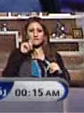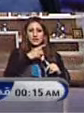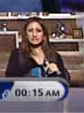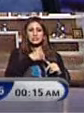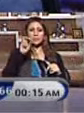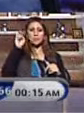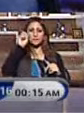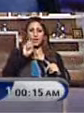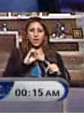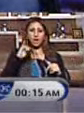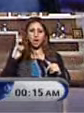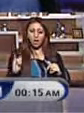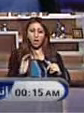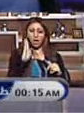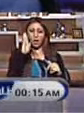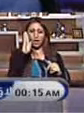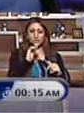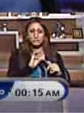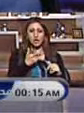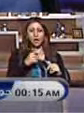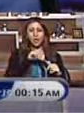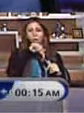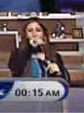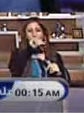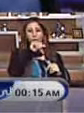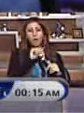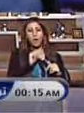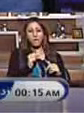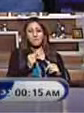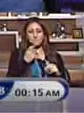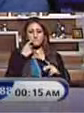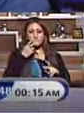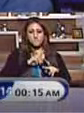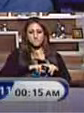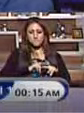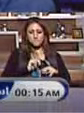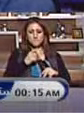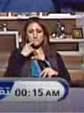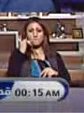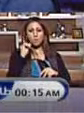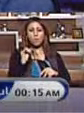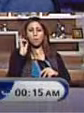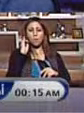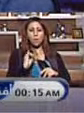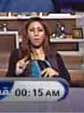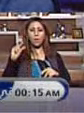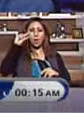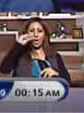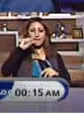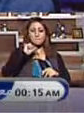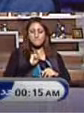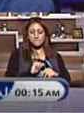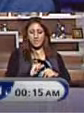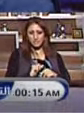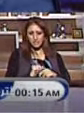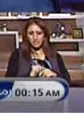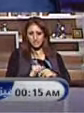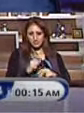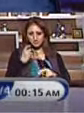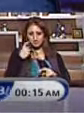عباده ومحمد بن الحنفيه بس محمد بن الحنفيه يعني مش هيرضى يعني